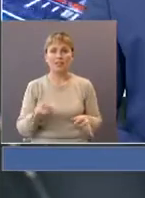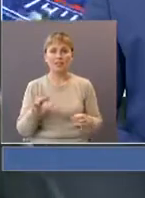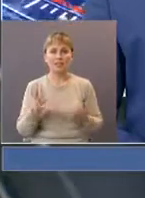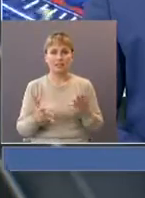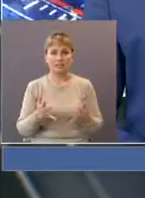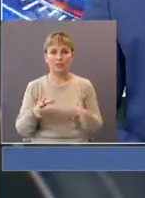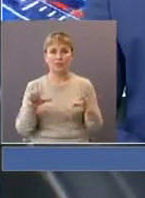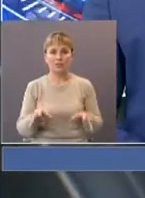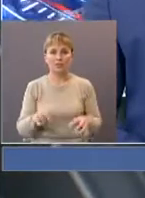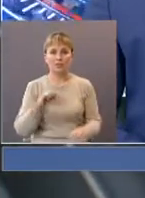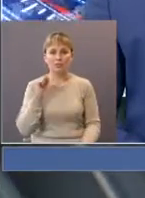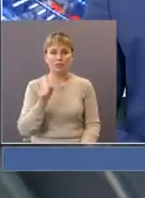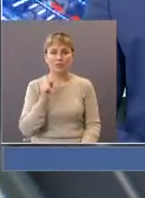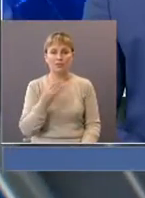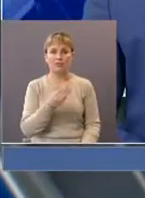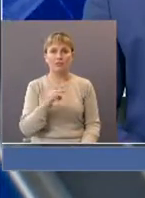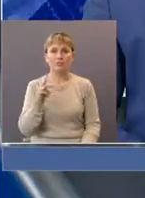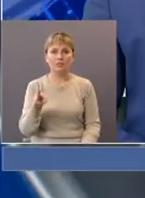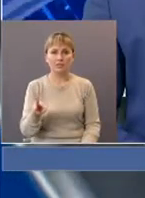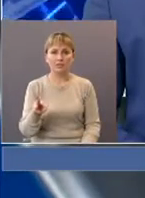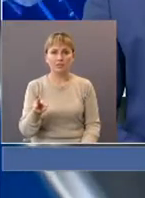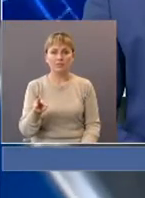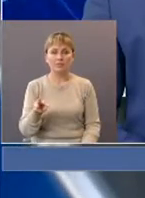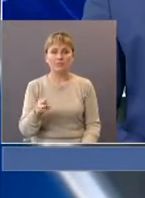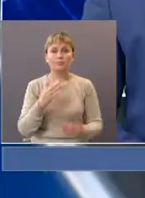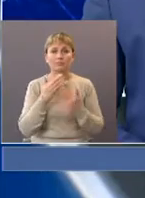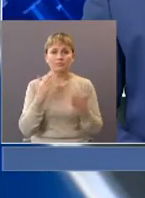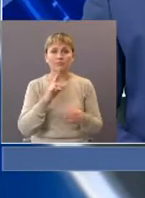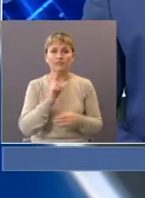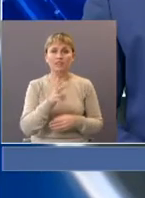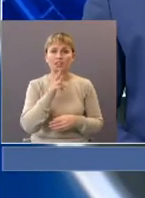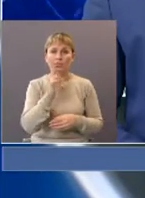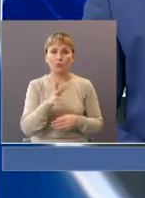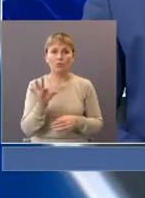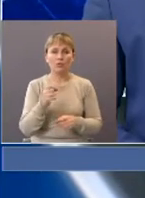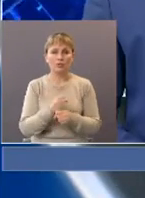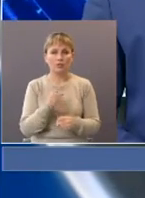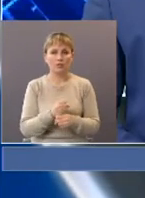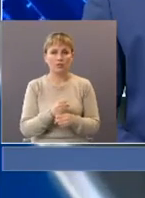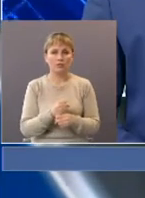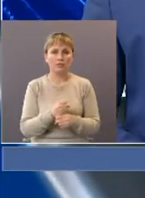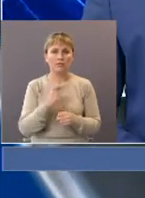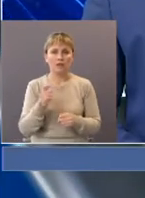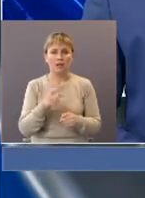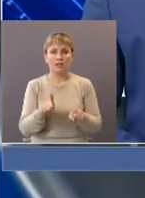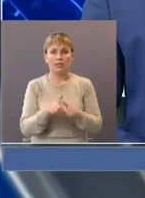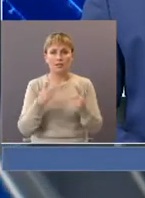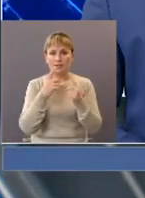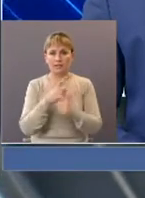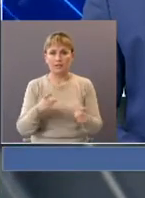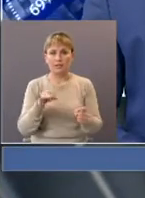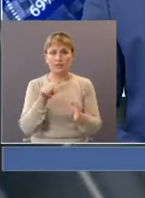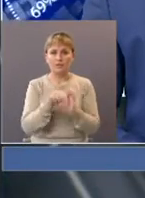президент Узбекистана господин Мирзиёев в последние 2-3 года делал немало таких заявлений касательно